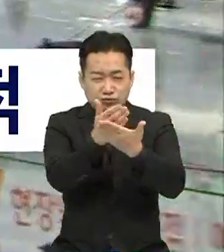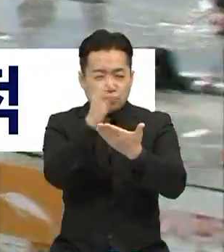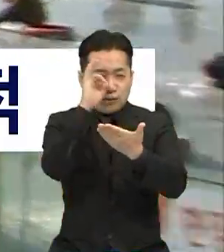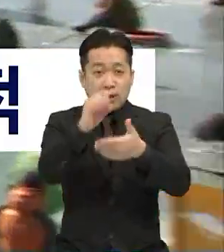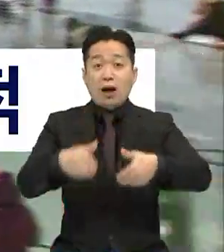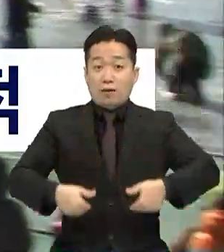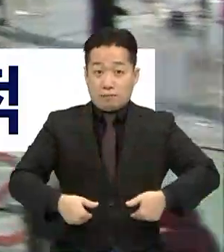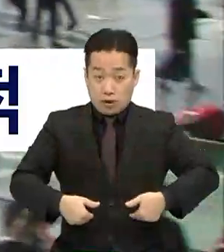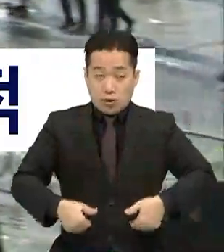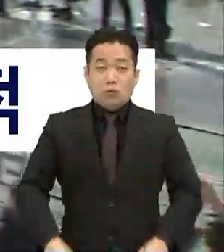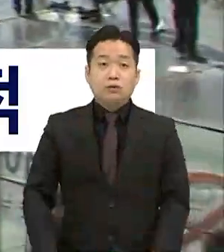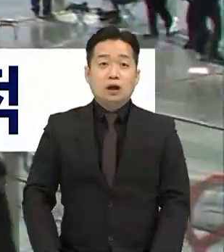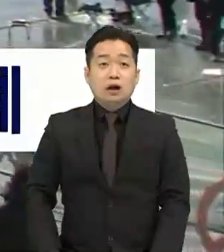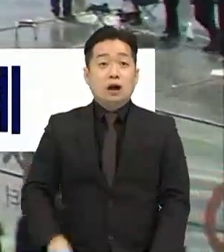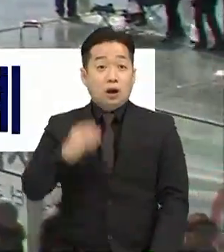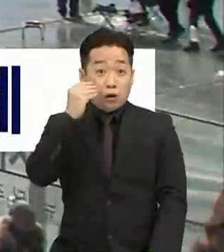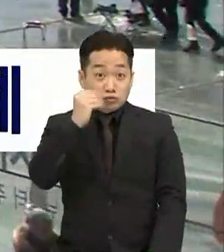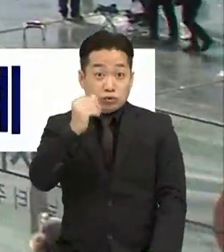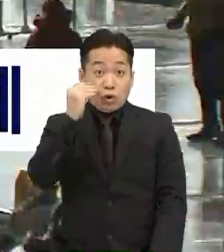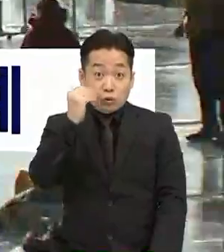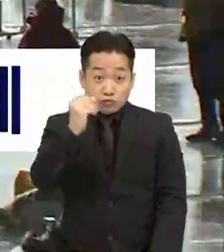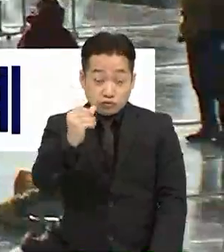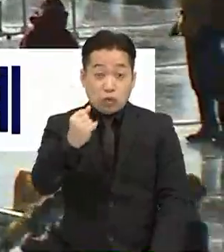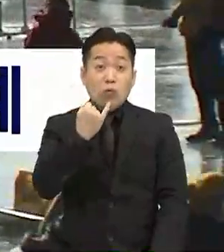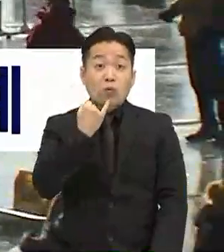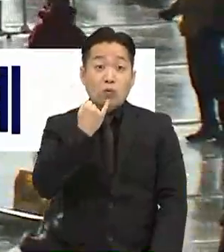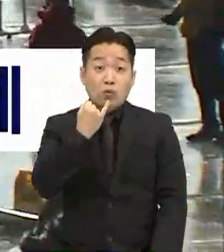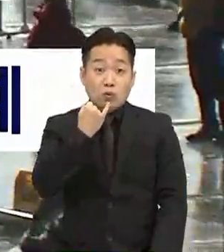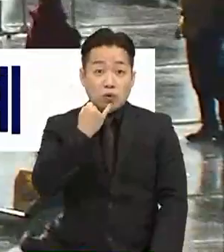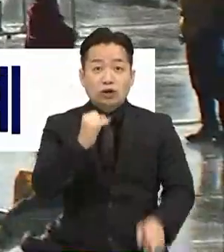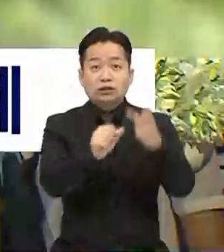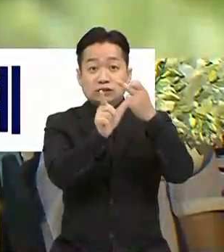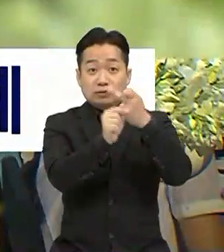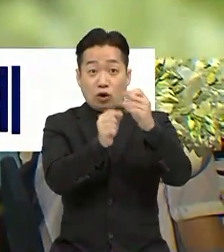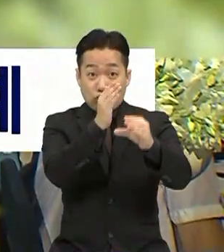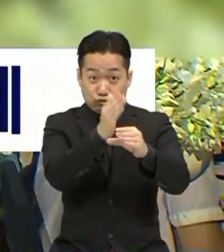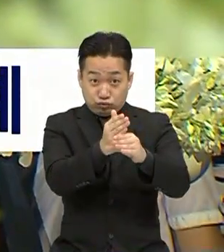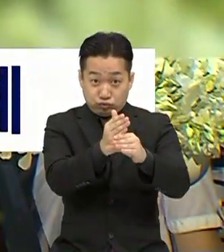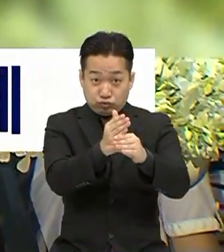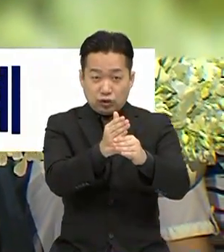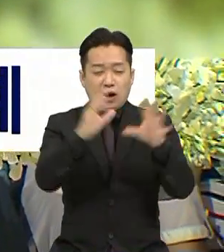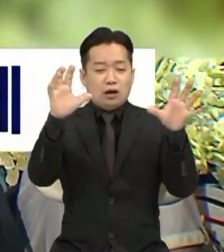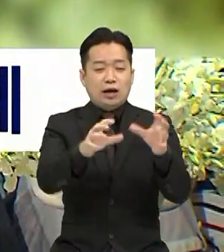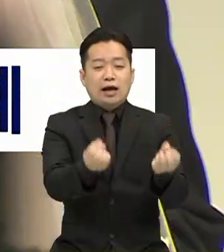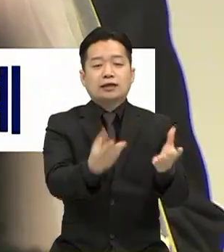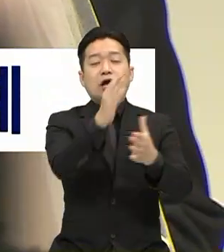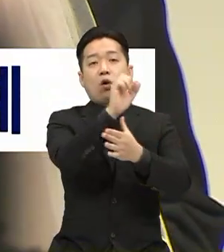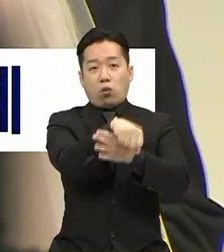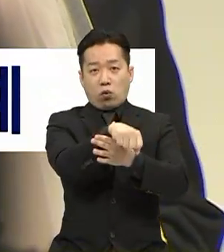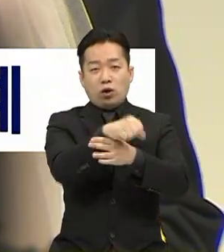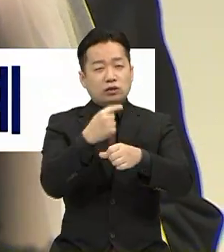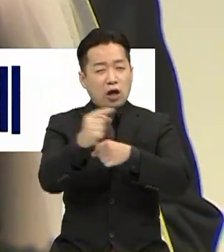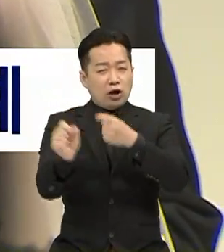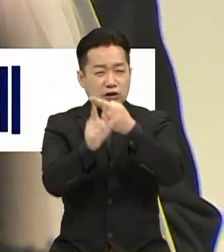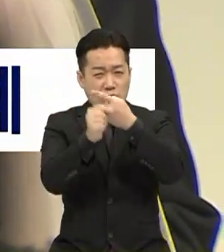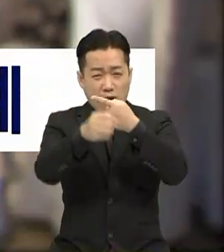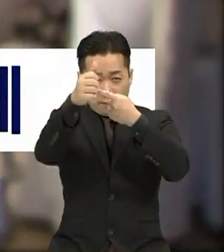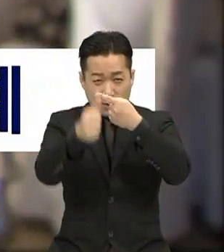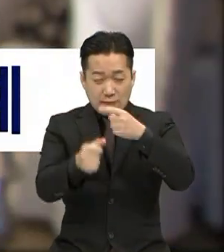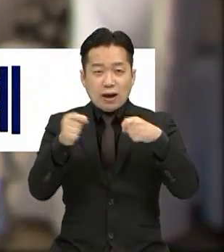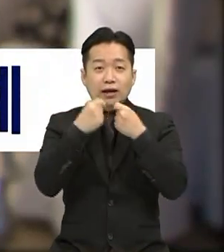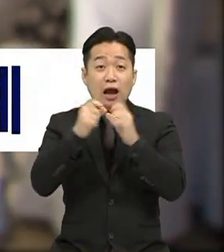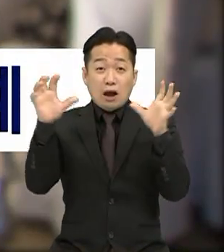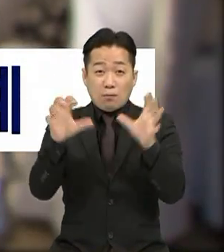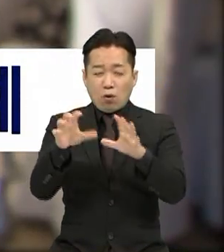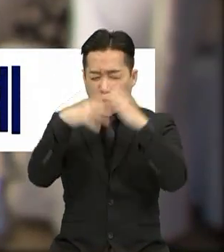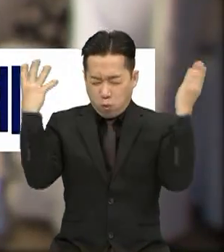방역 상황이 순조로우면 12월 중순쯤 2단계로 대규모 행사가 허용되고 이르면 내년 1월 중 마지막으로 사적 모임